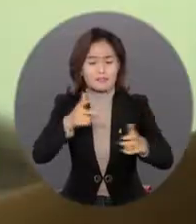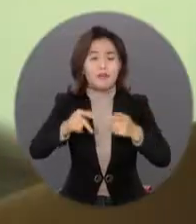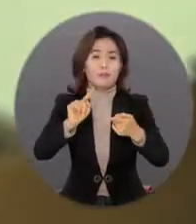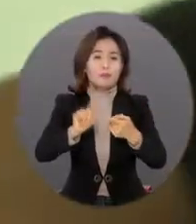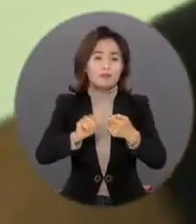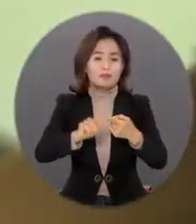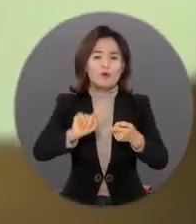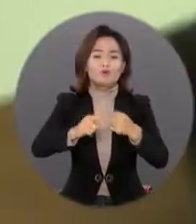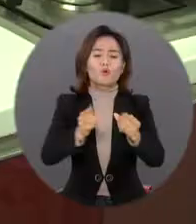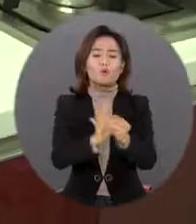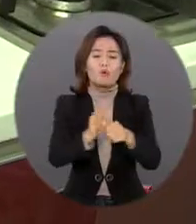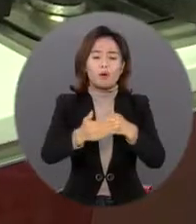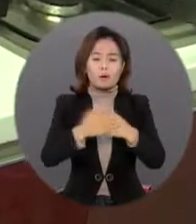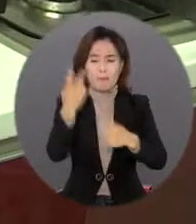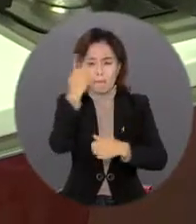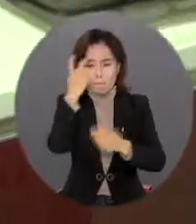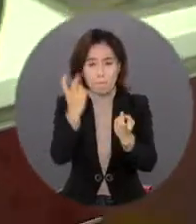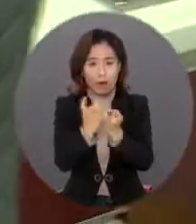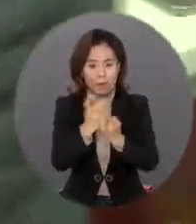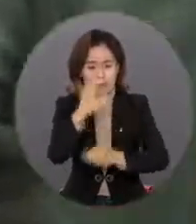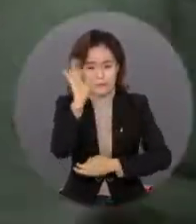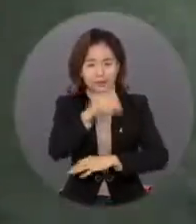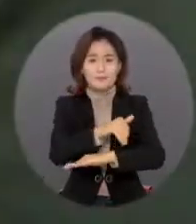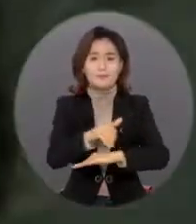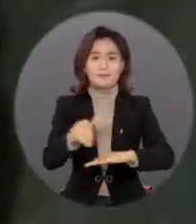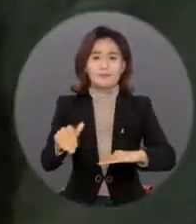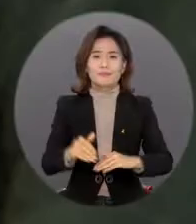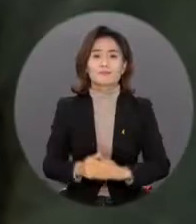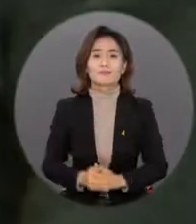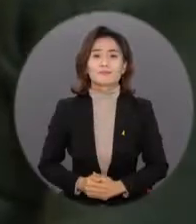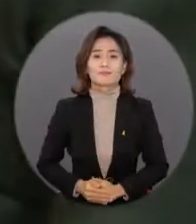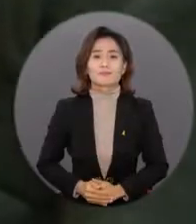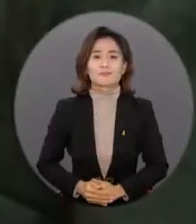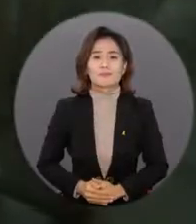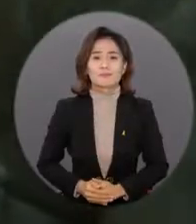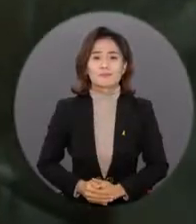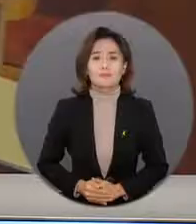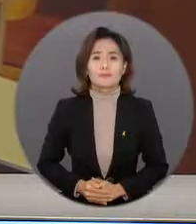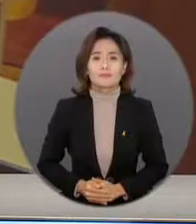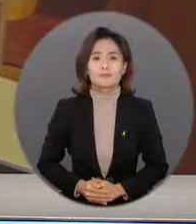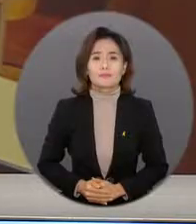사업에서도 상생 방안을 찾기로 했습니다. MBC 뉴스 김진선입니다.